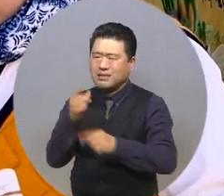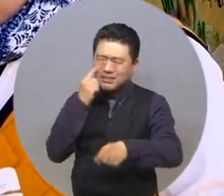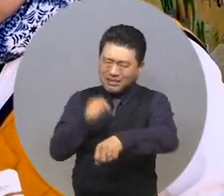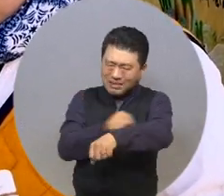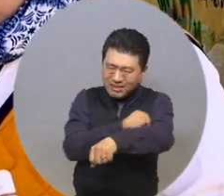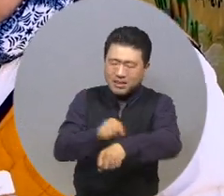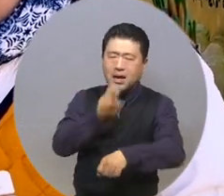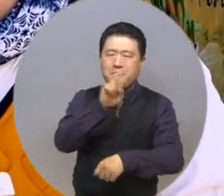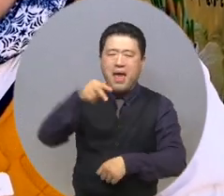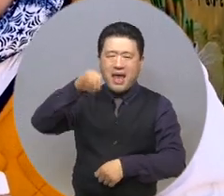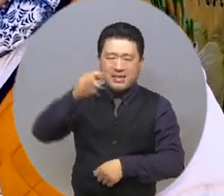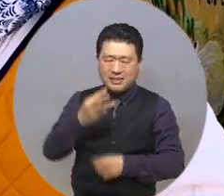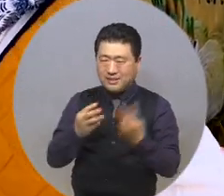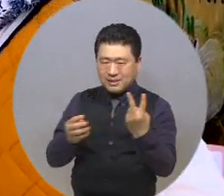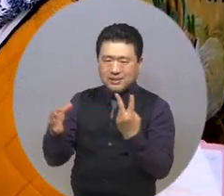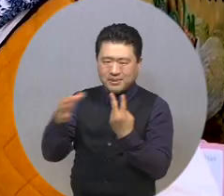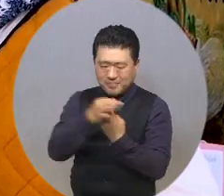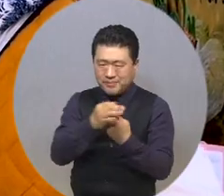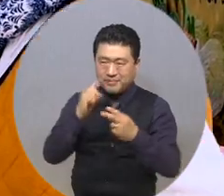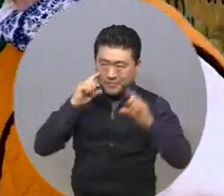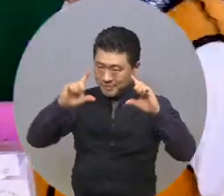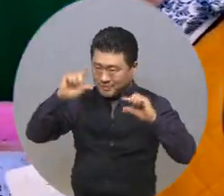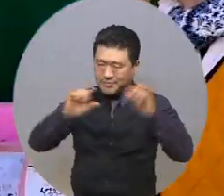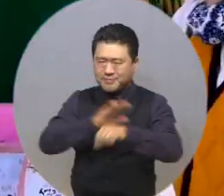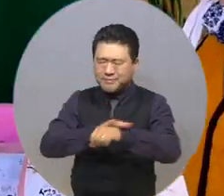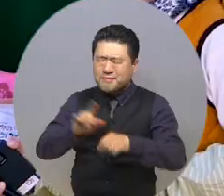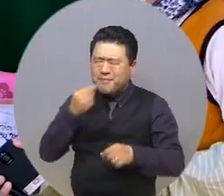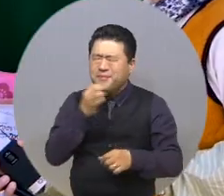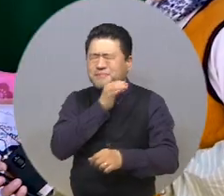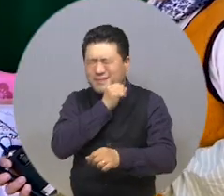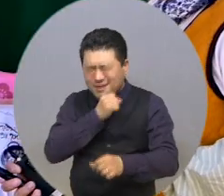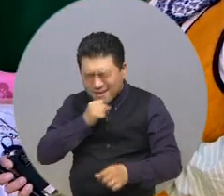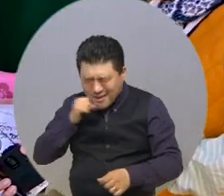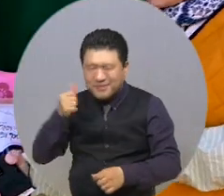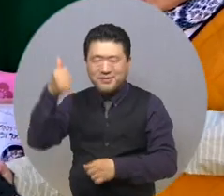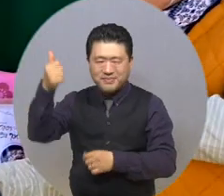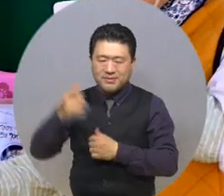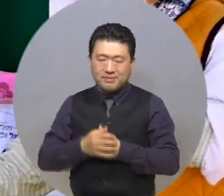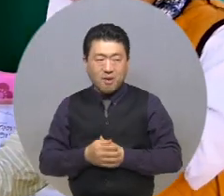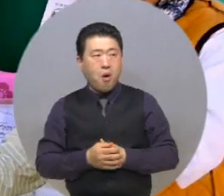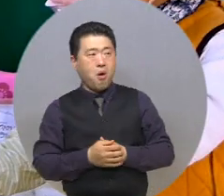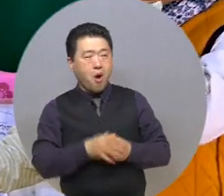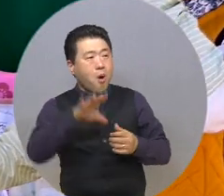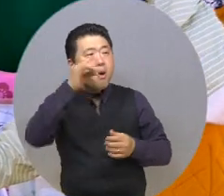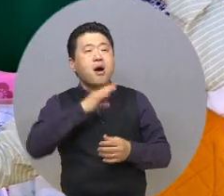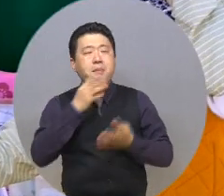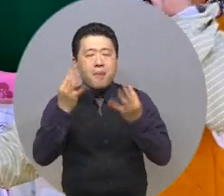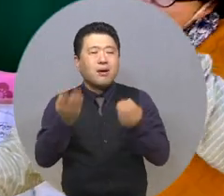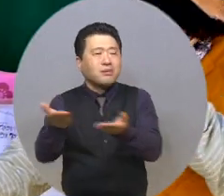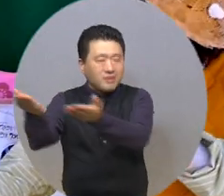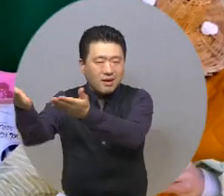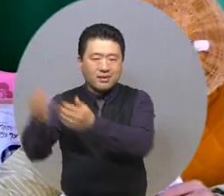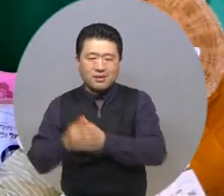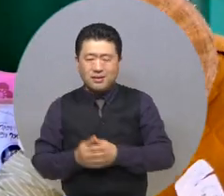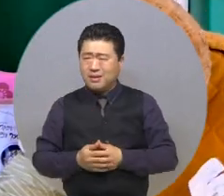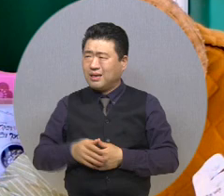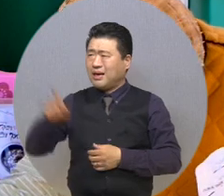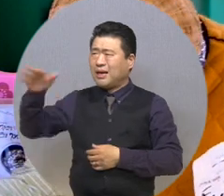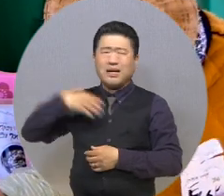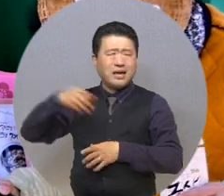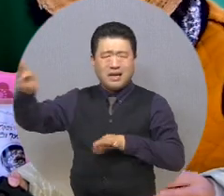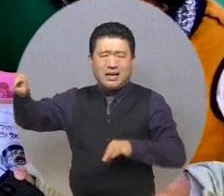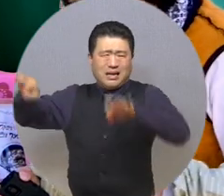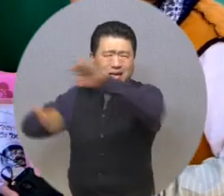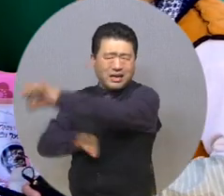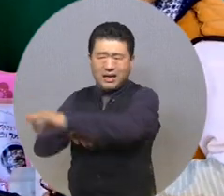매실하고 적정한 비율로 맞춰서 정말 맛있어요. 장현씨. 장현씨. 네. 나 둘이 잘 닦아줘.